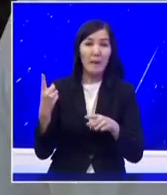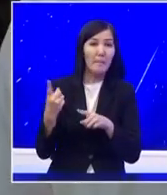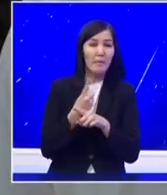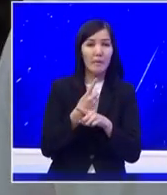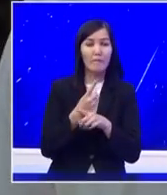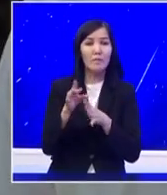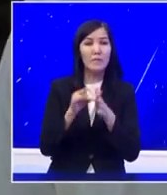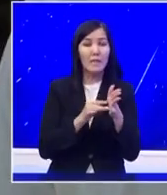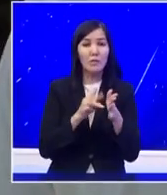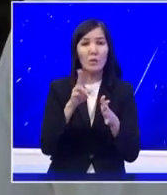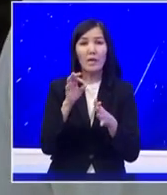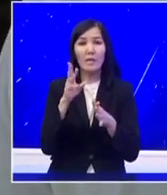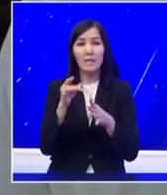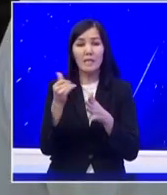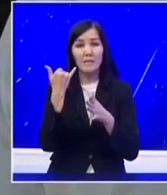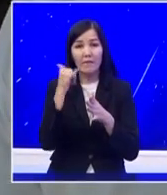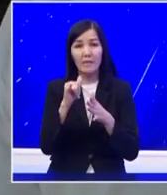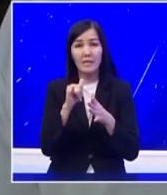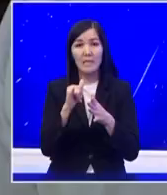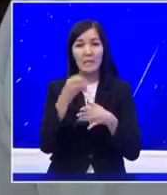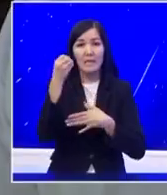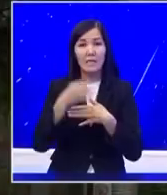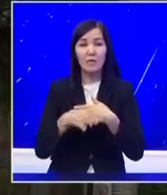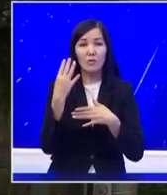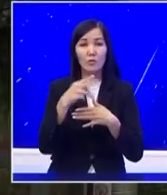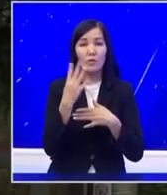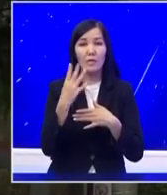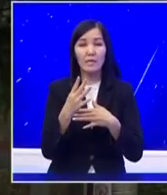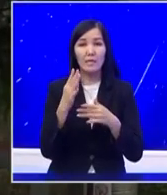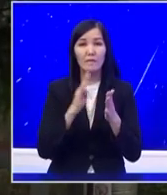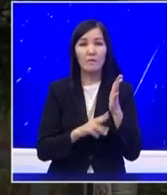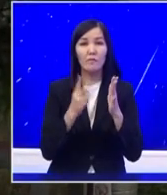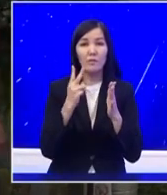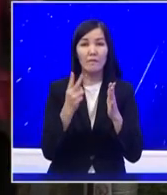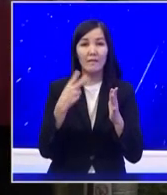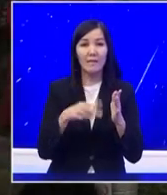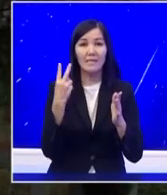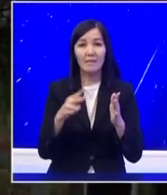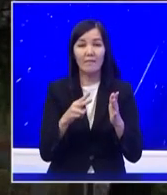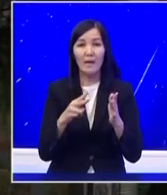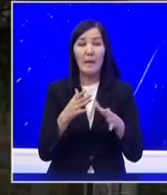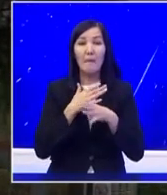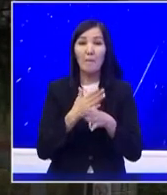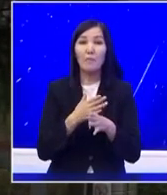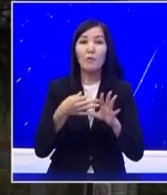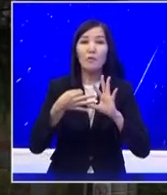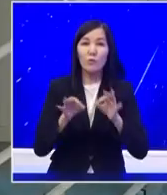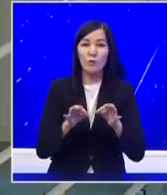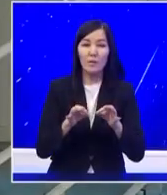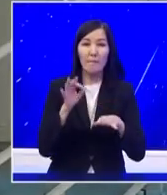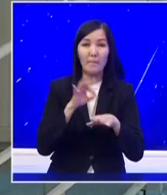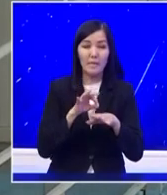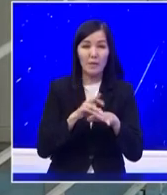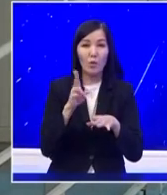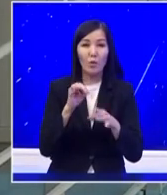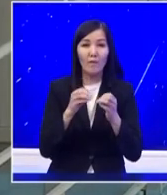первых симптомах коронавируса сразу звонить в колл-центр по номеру 41-92-22. Специалисты помогут вам точечно определить